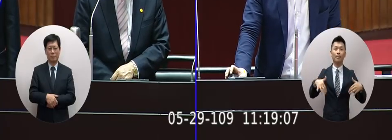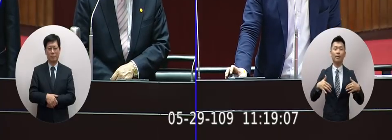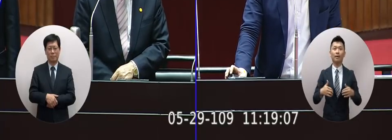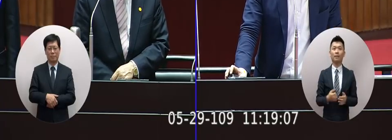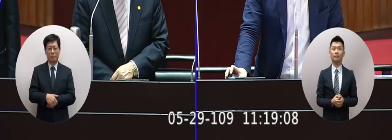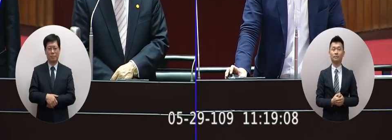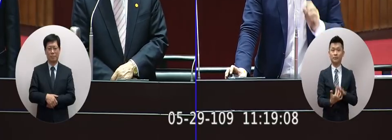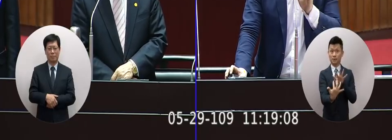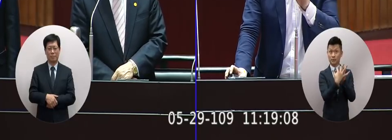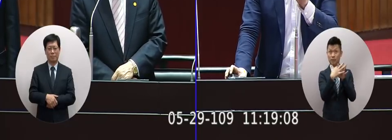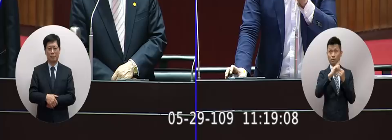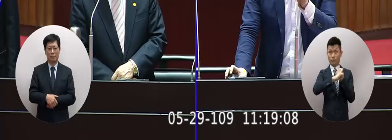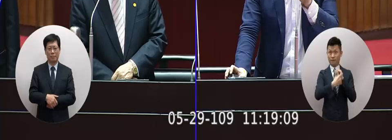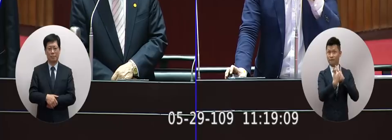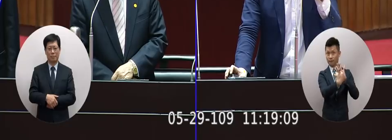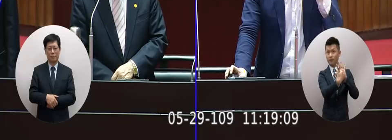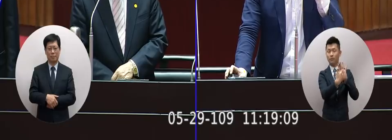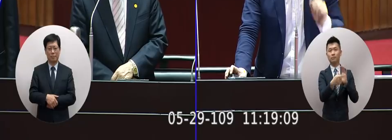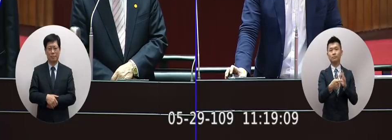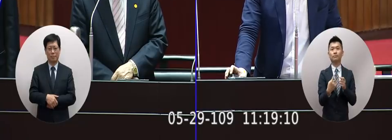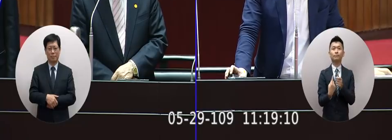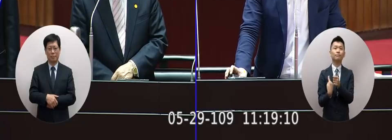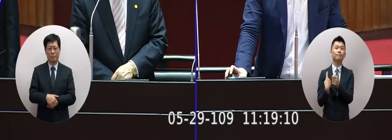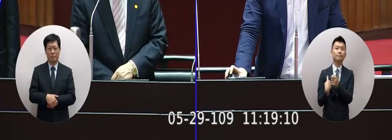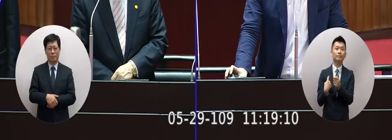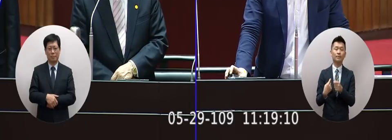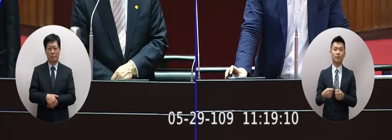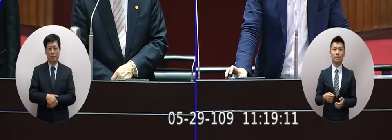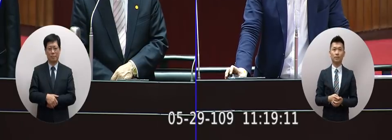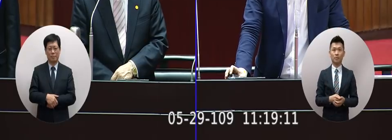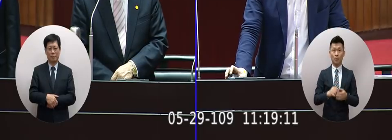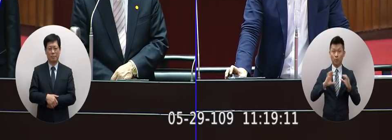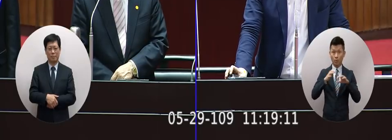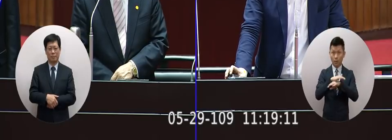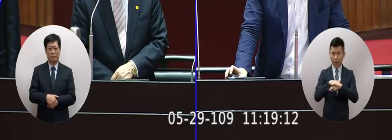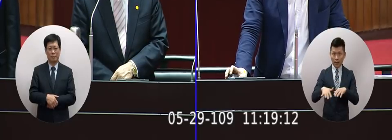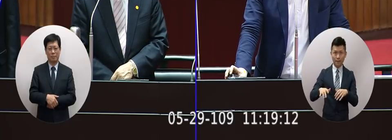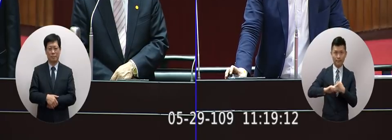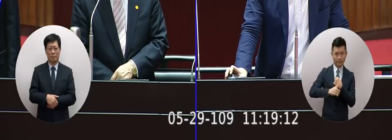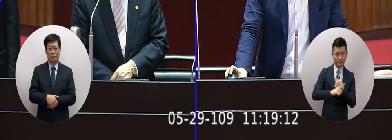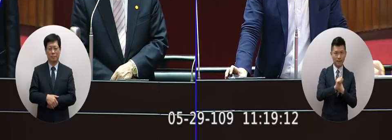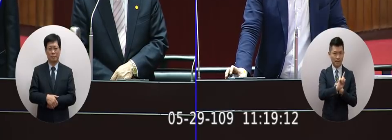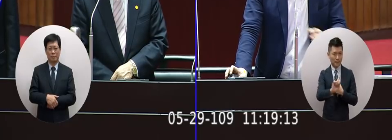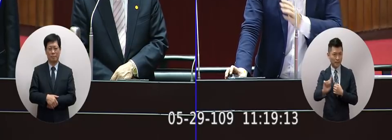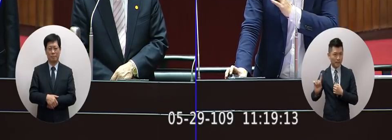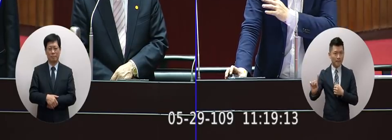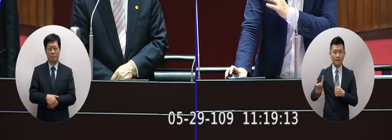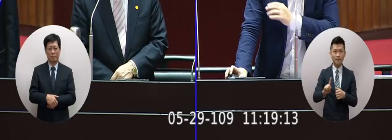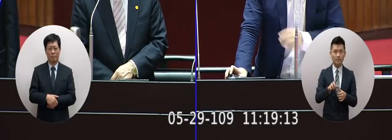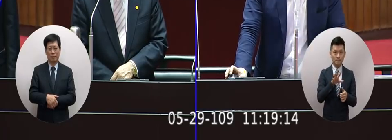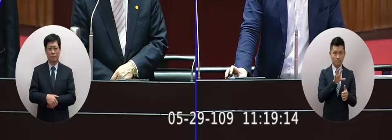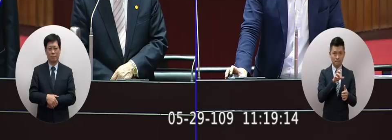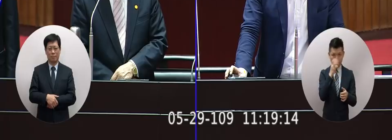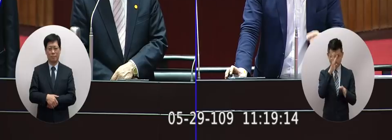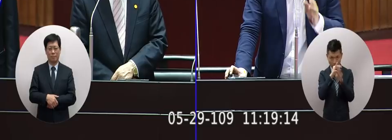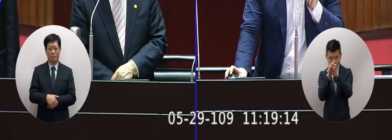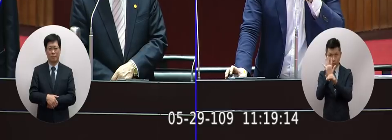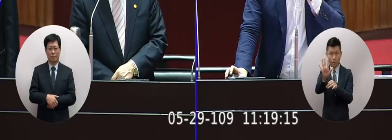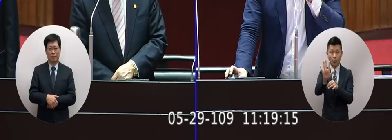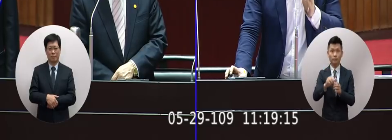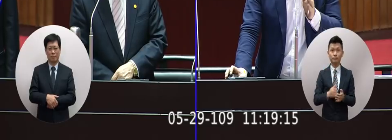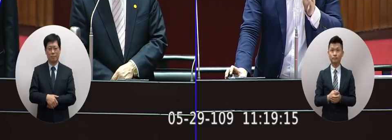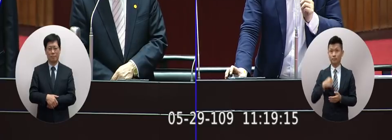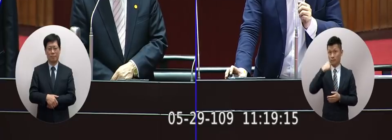法，去年的时阵啊，类似的，包括这个用国安的方式去修理啊，是用其他的方式。这个后台方中的中的部